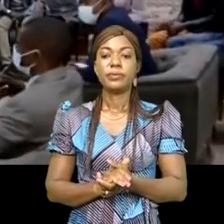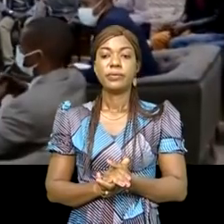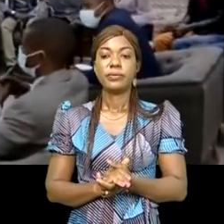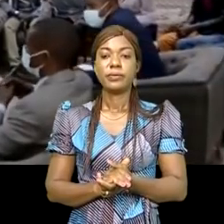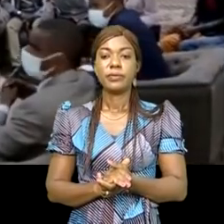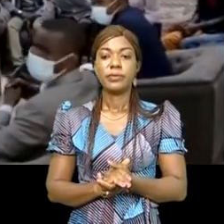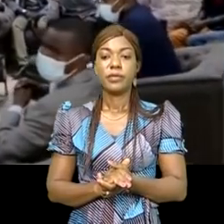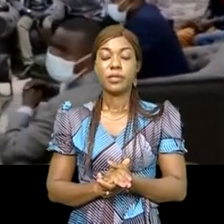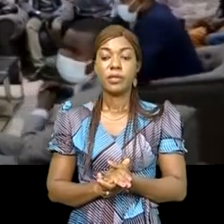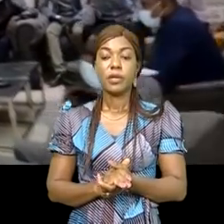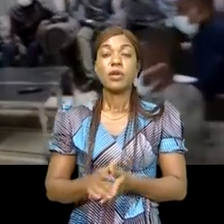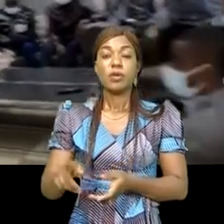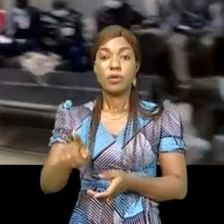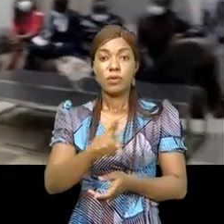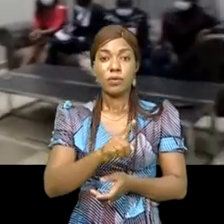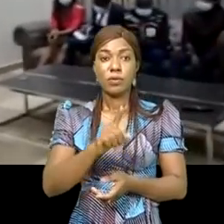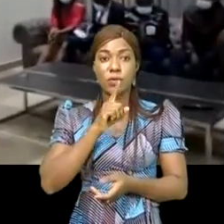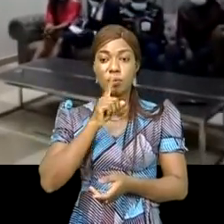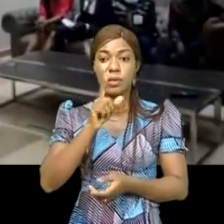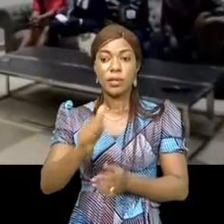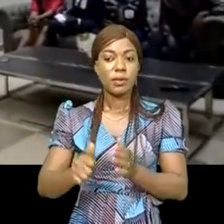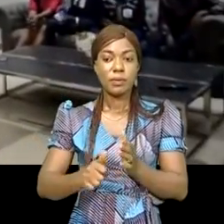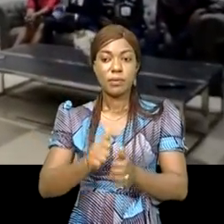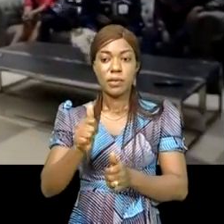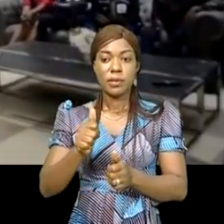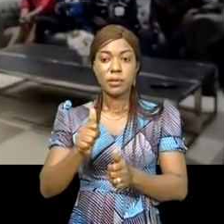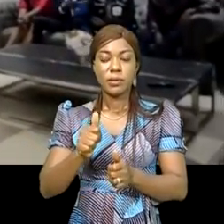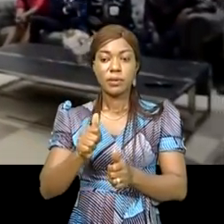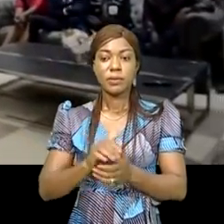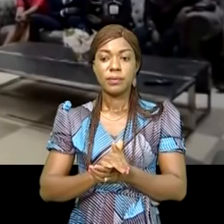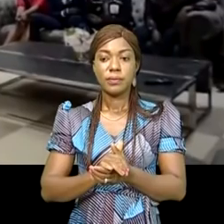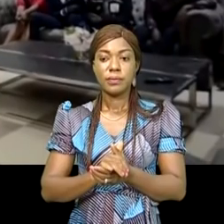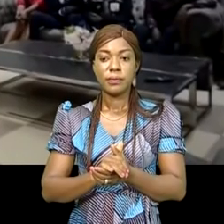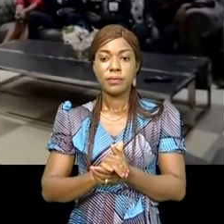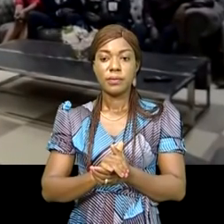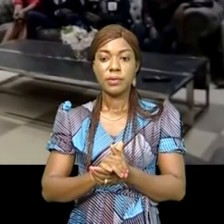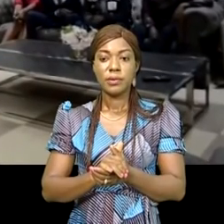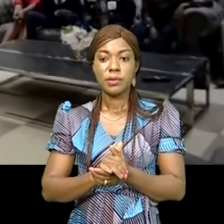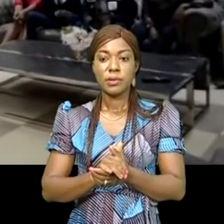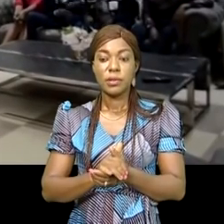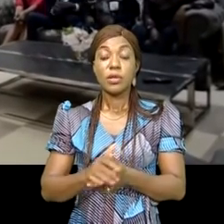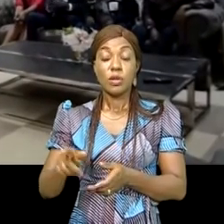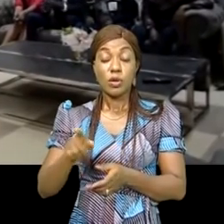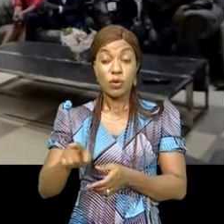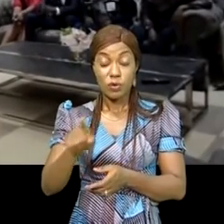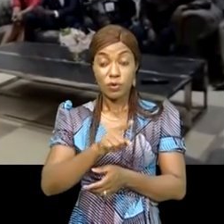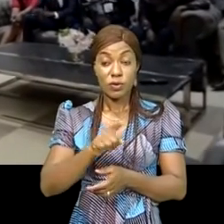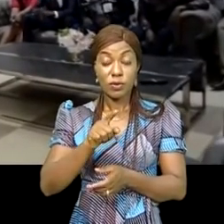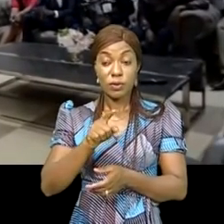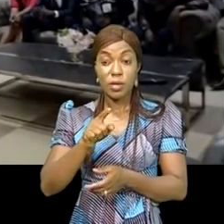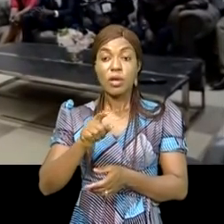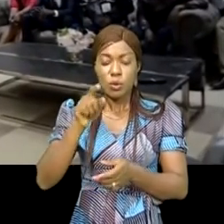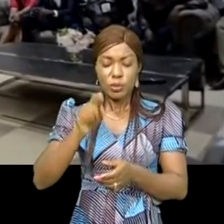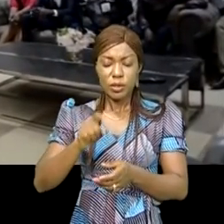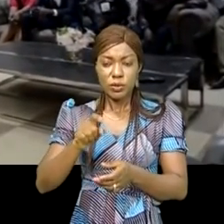Soyez optimistes. soyez optimiste et en même temps